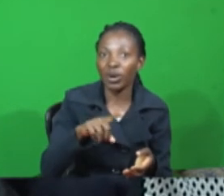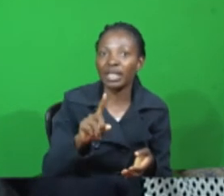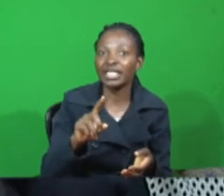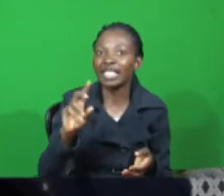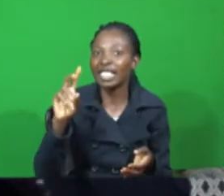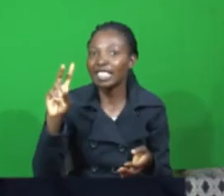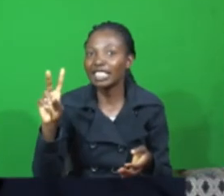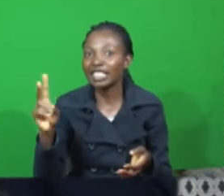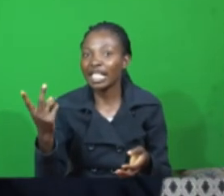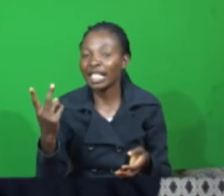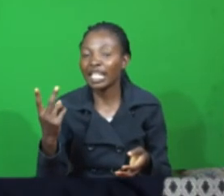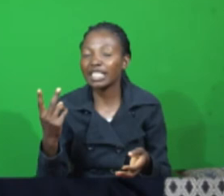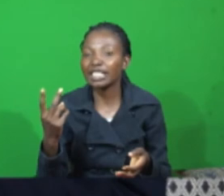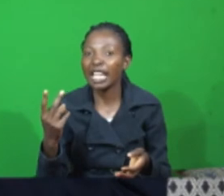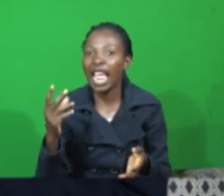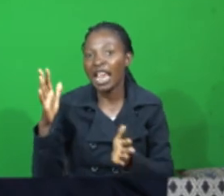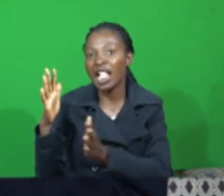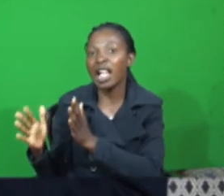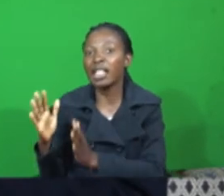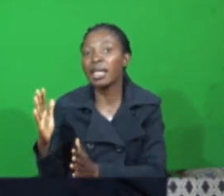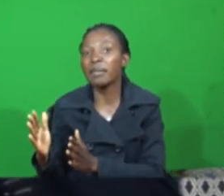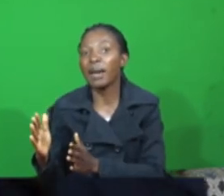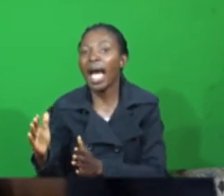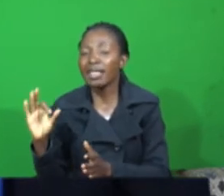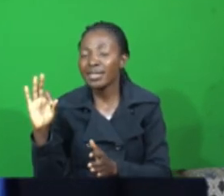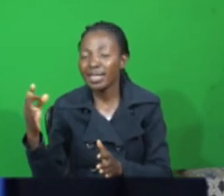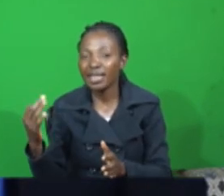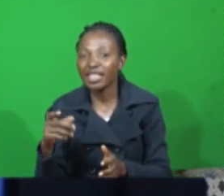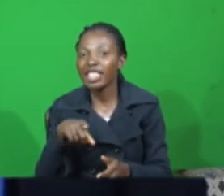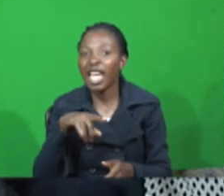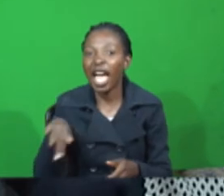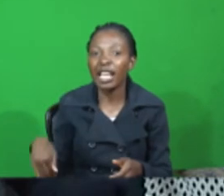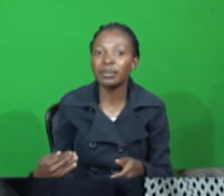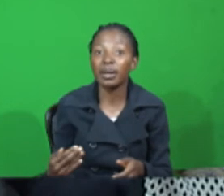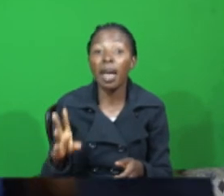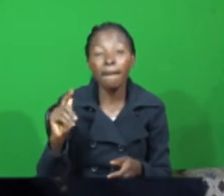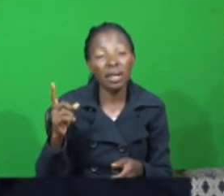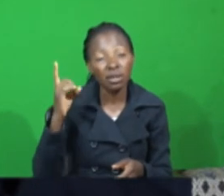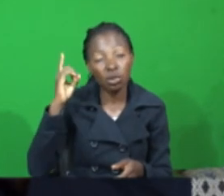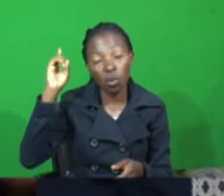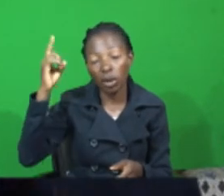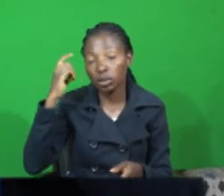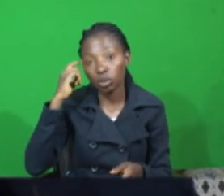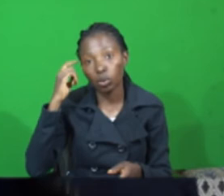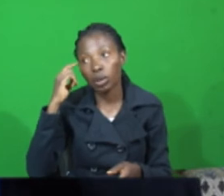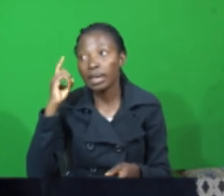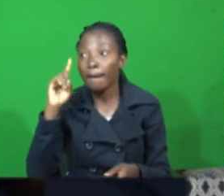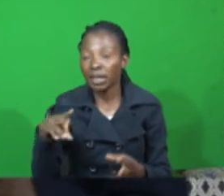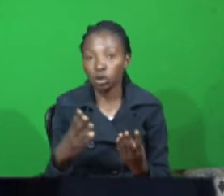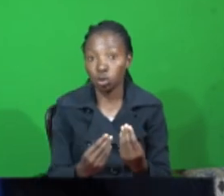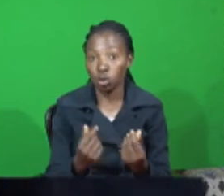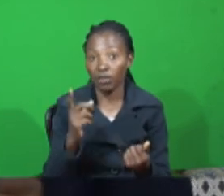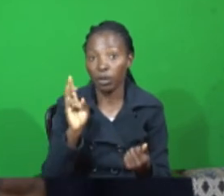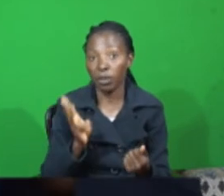mumumba wakanyarwa saka hunhu wakadaro kudenga vanozviziva zvinoda kugadziriswa Saka vana